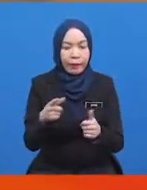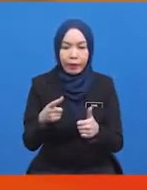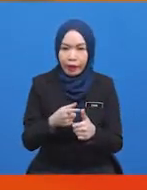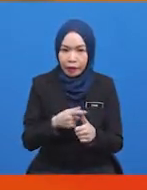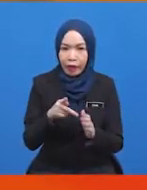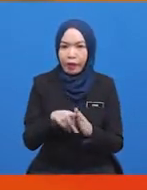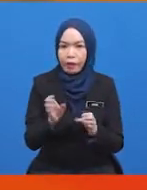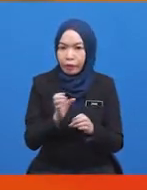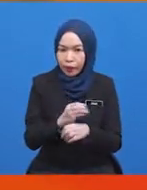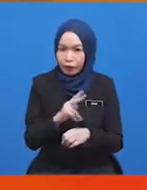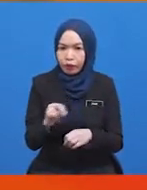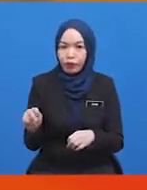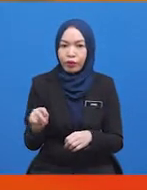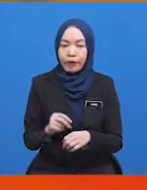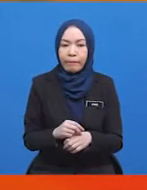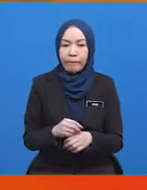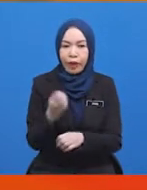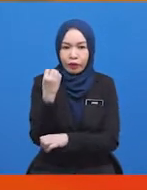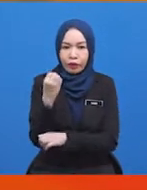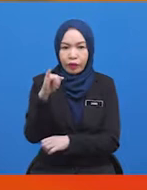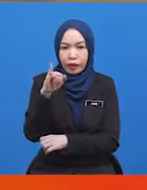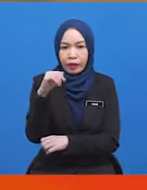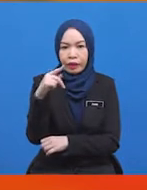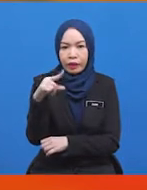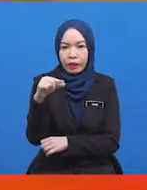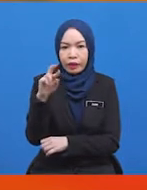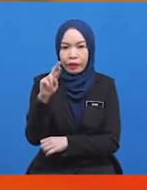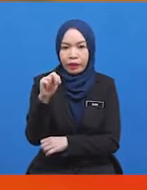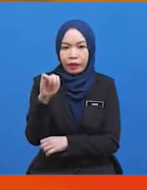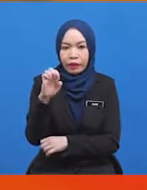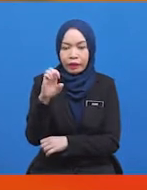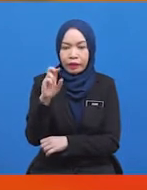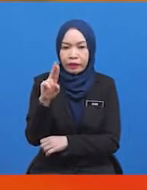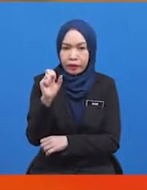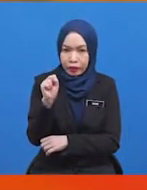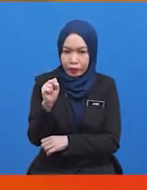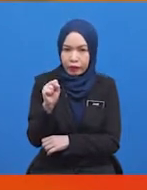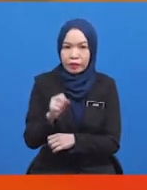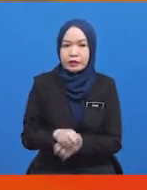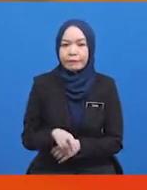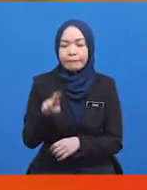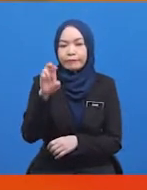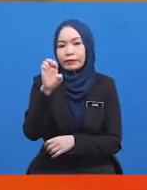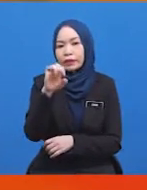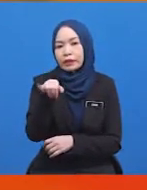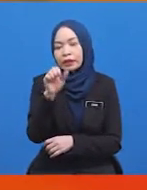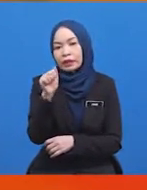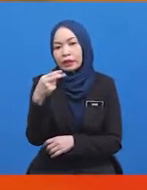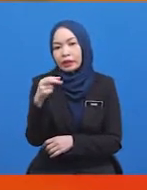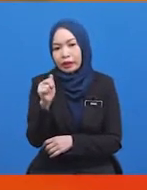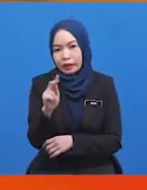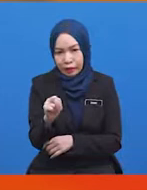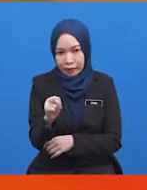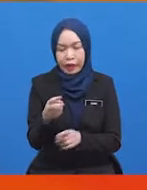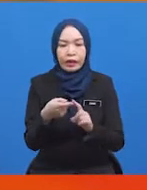pembentukan batuan igneous. Pembentukan batuan igneous rejahan adalah disebabkan